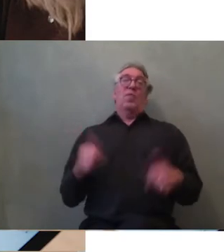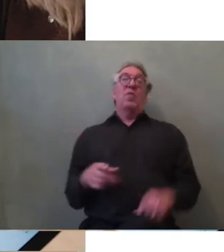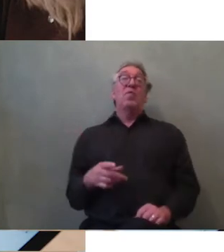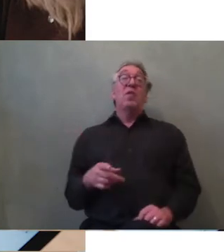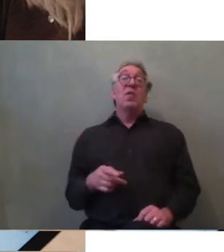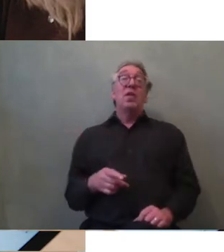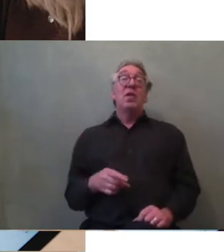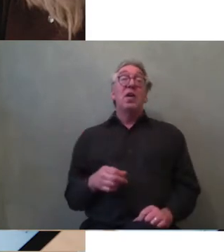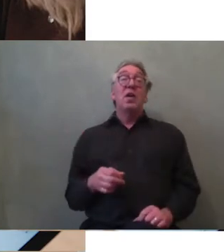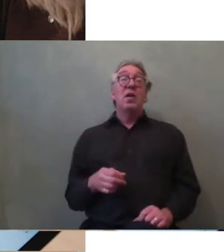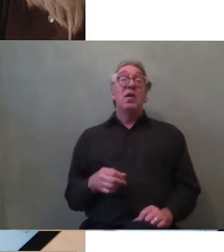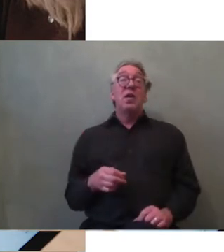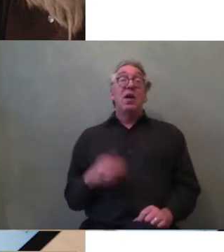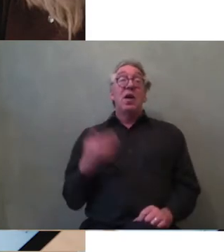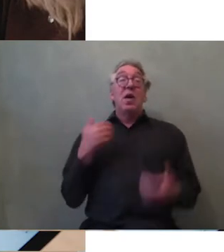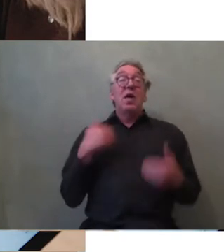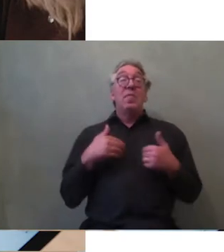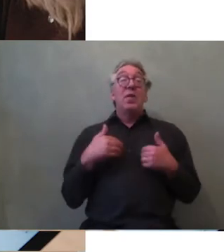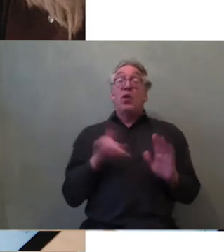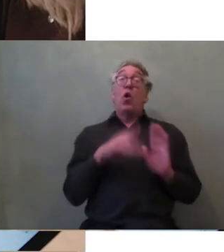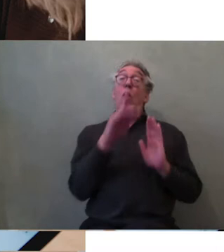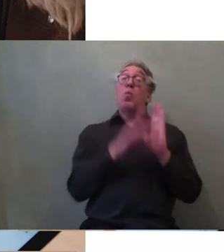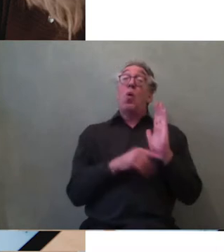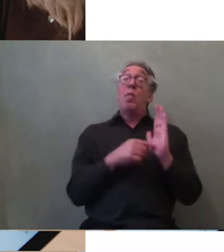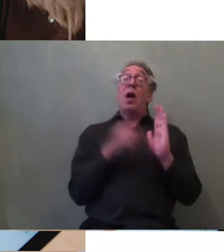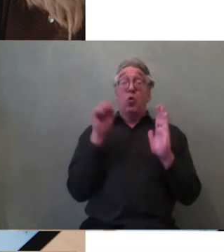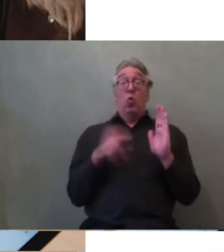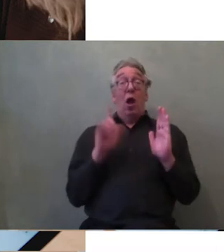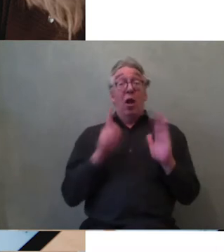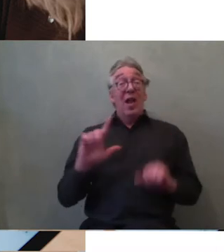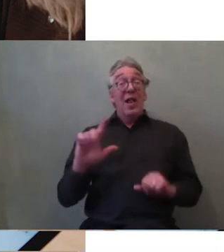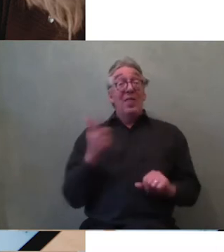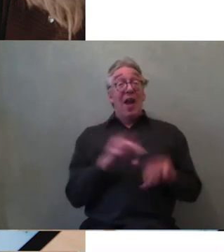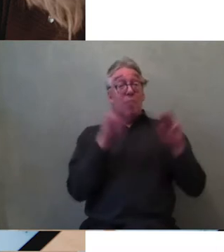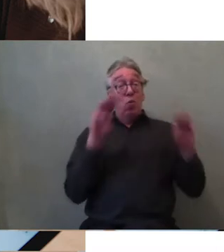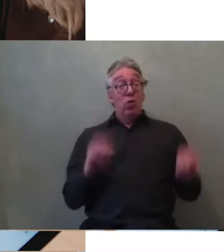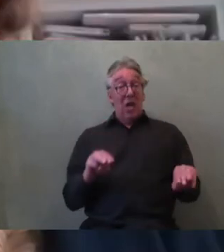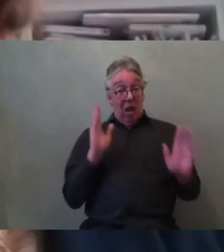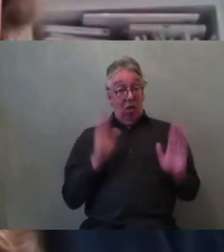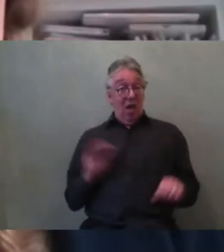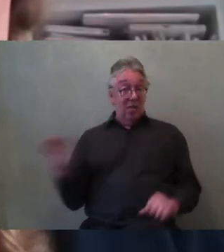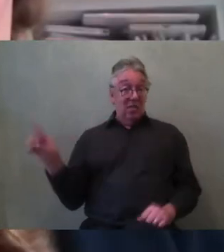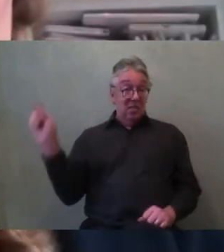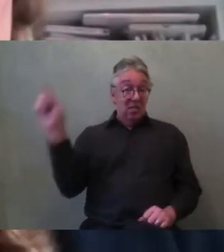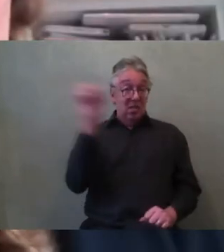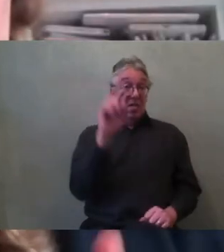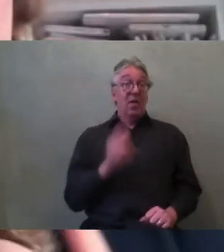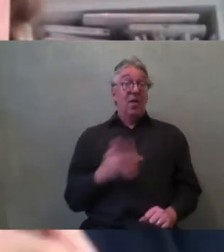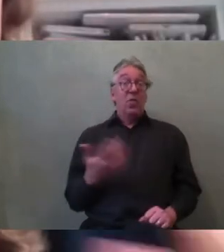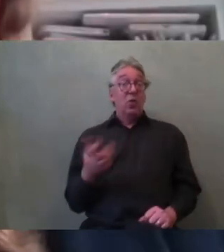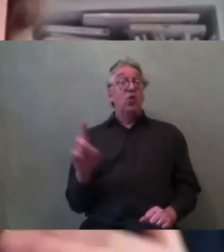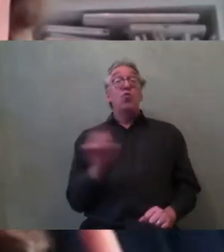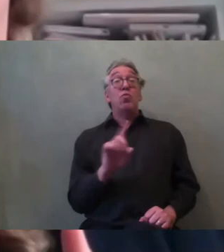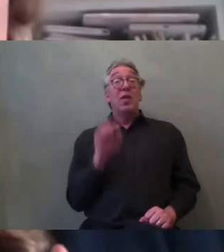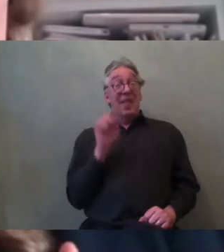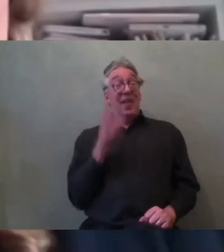dat programma inmiddels in 12 musea in heel Nederland toegankelijk is. Dus het betekent dat je in heel Nederland in